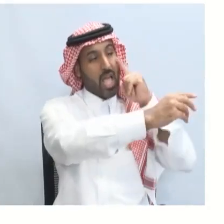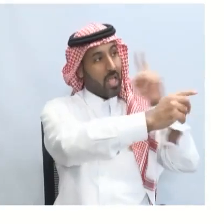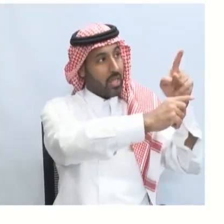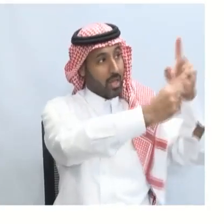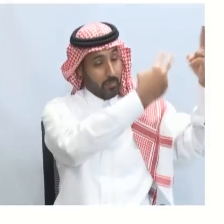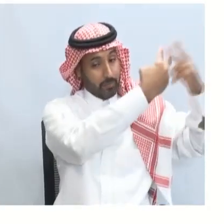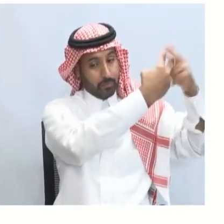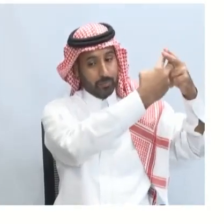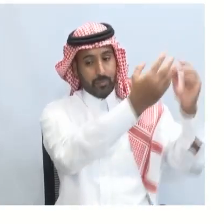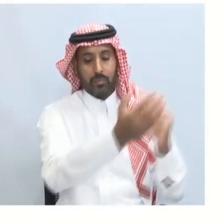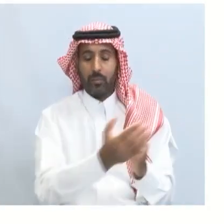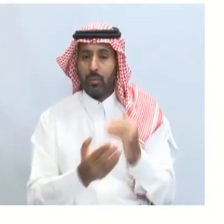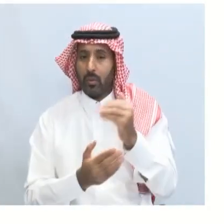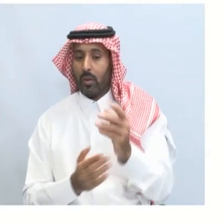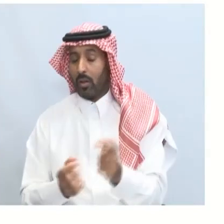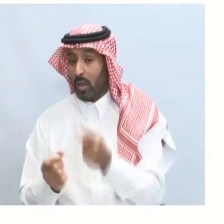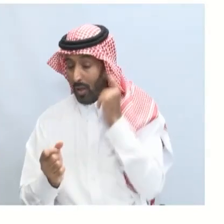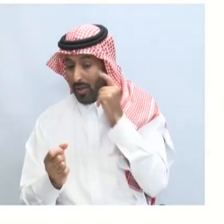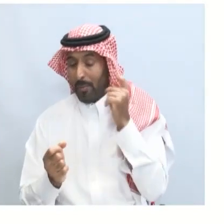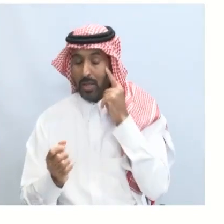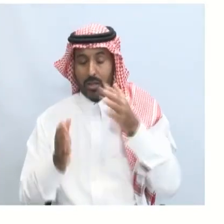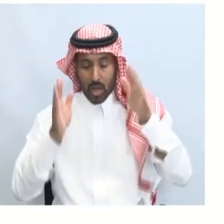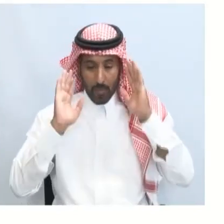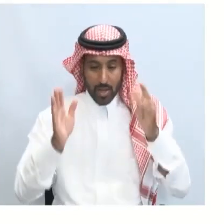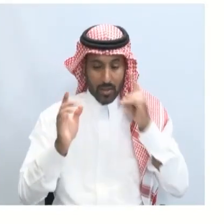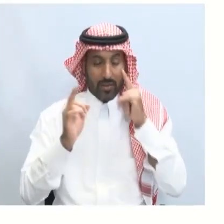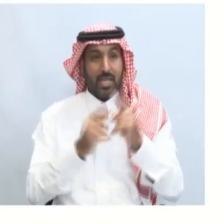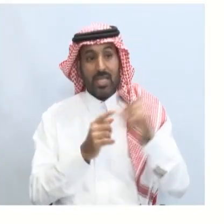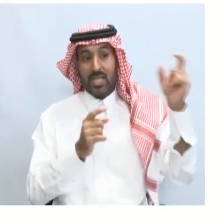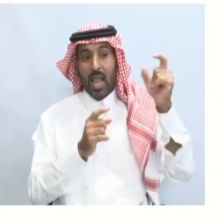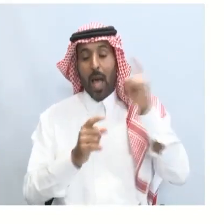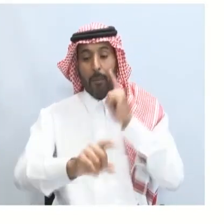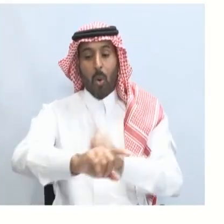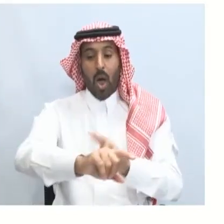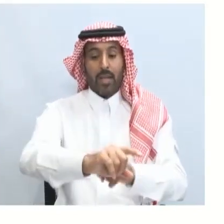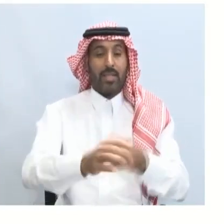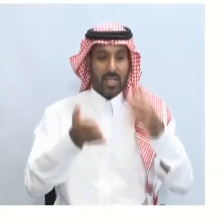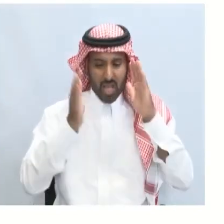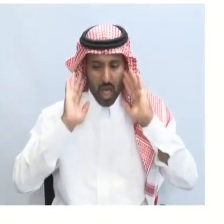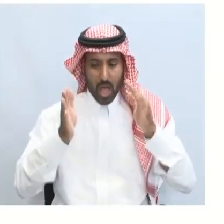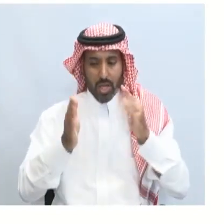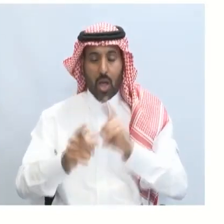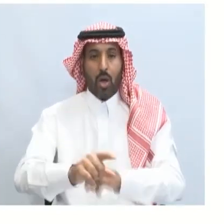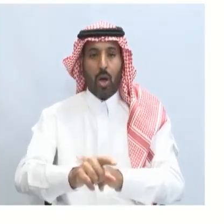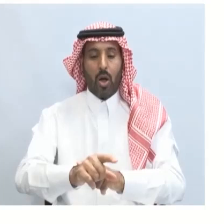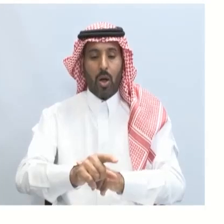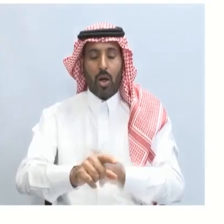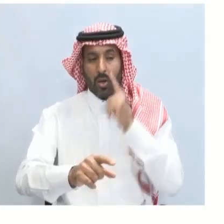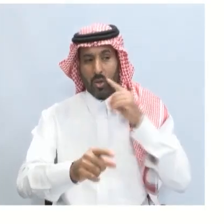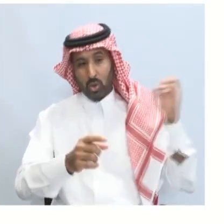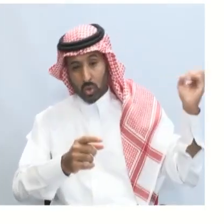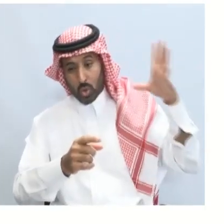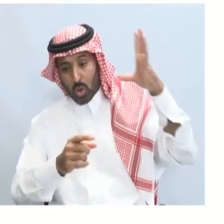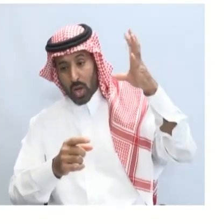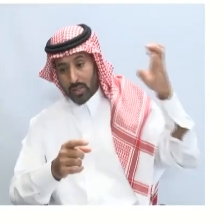النجوم وكذلك في العبادات في الاسلام كاو قات الصلاه وعمليه الشروق